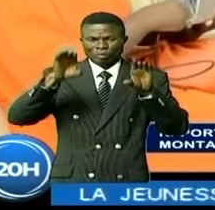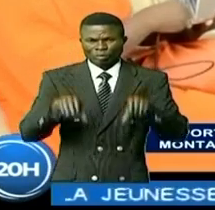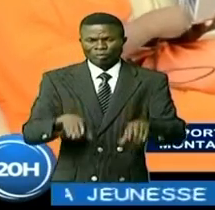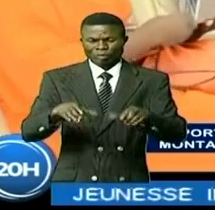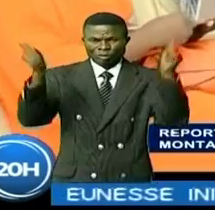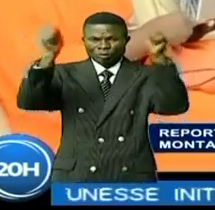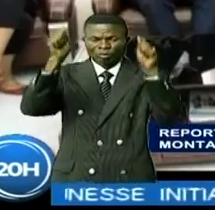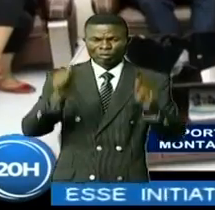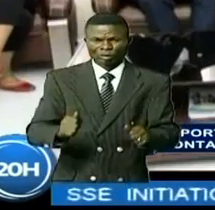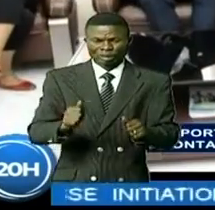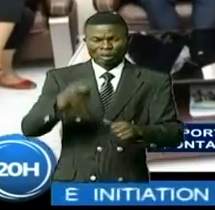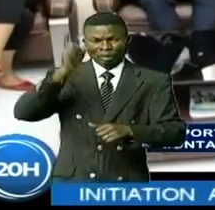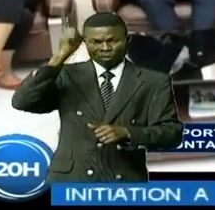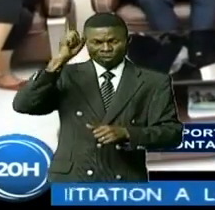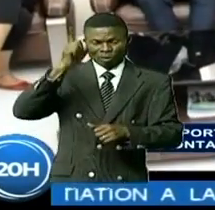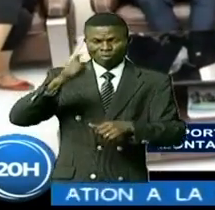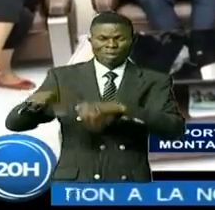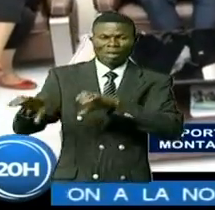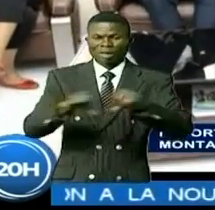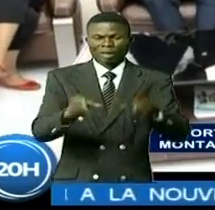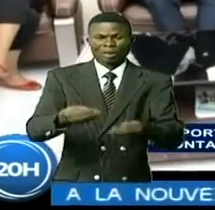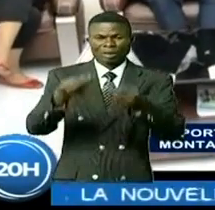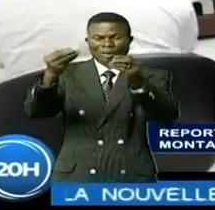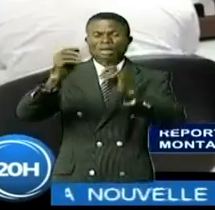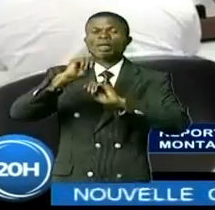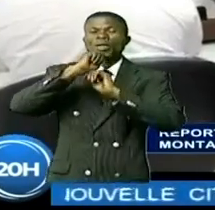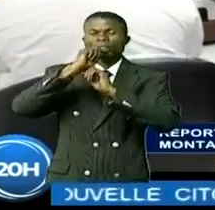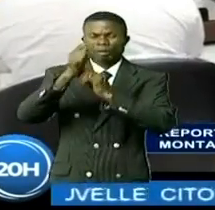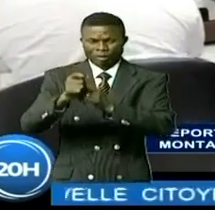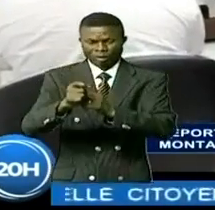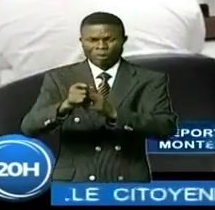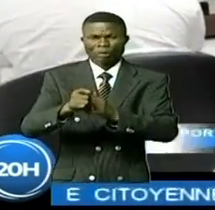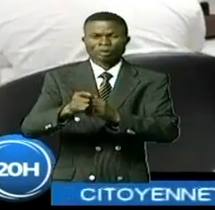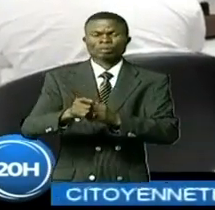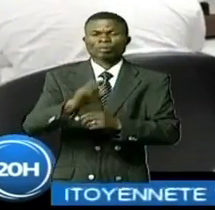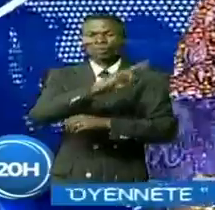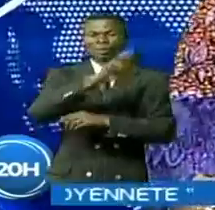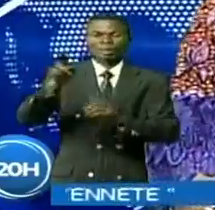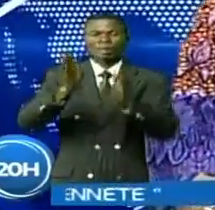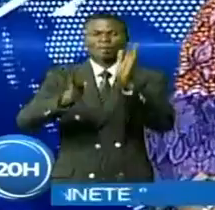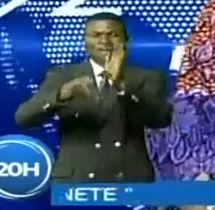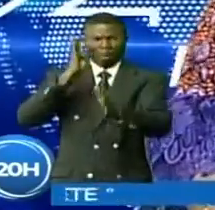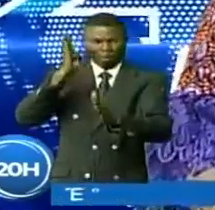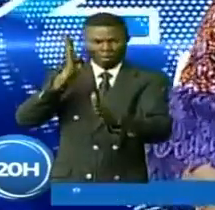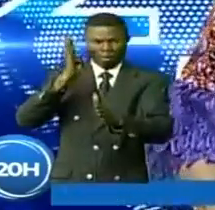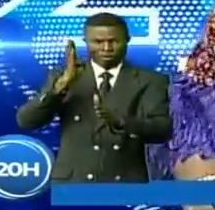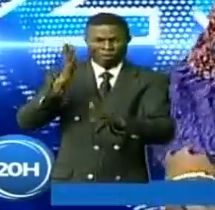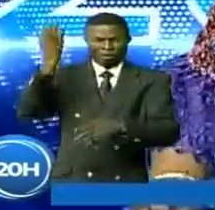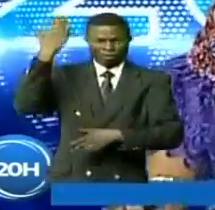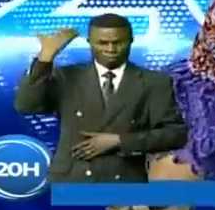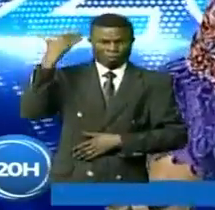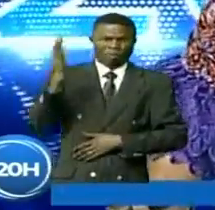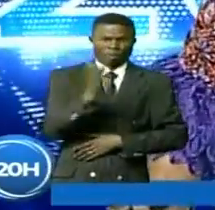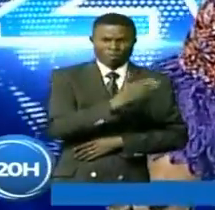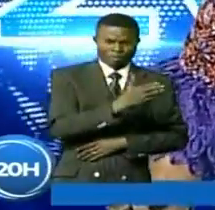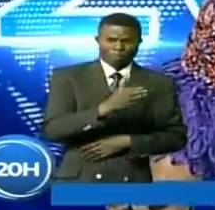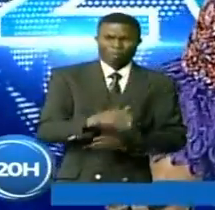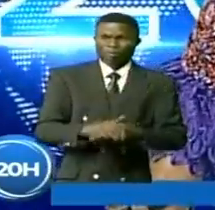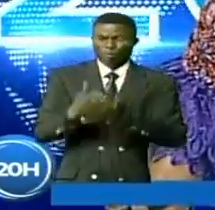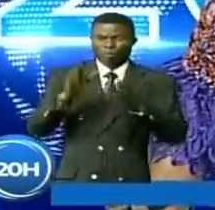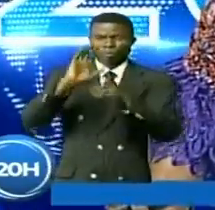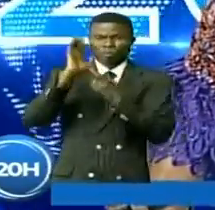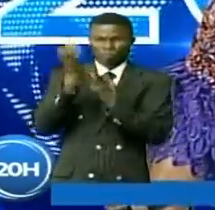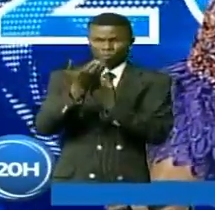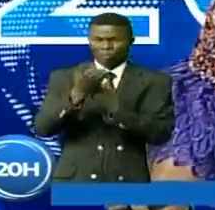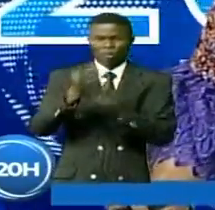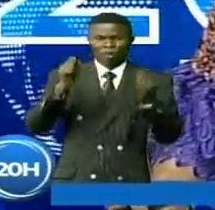africain. Sa première cérémonie de remise de prix a eu lieu en 2014. C'est par cette note culturelle que